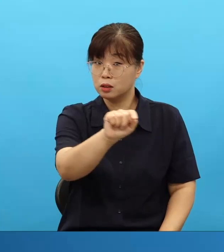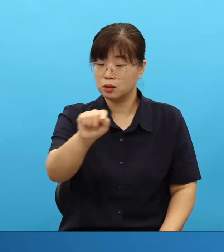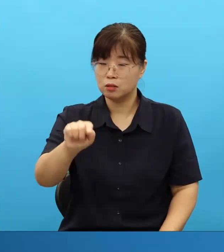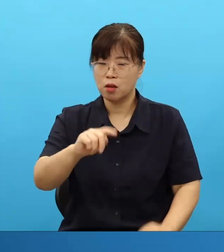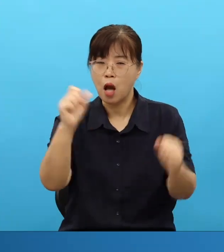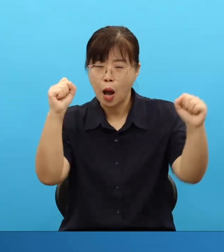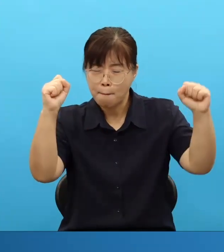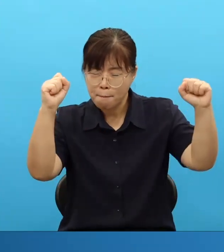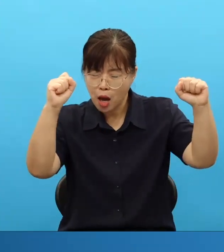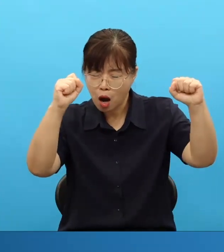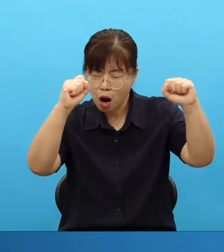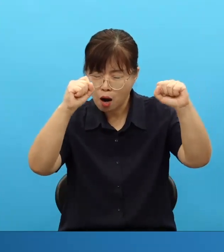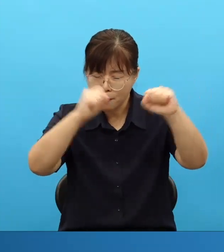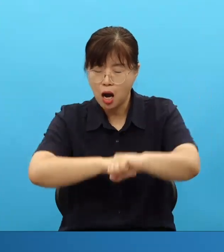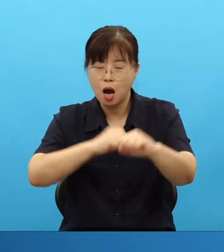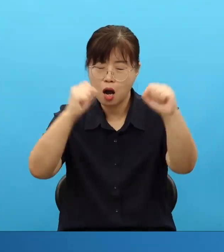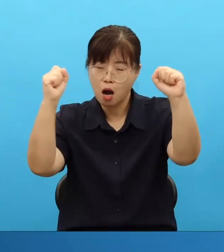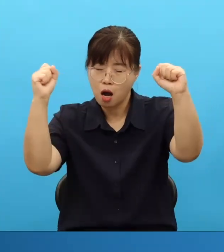양들을